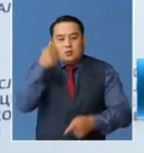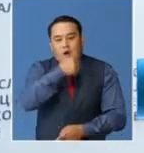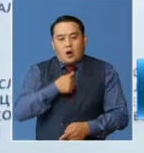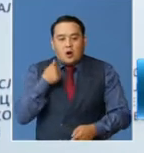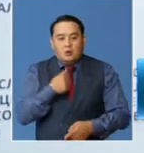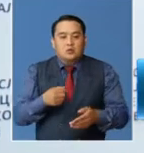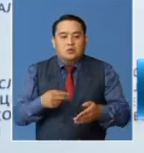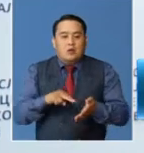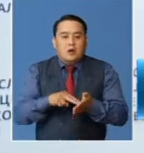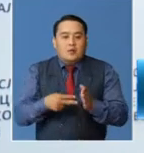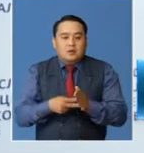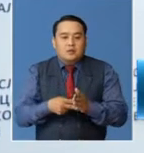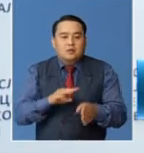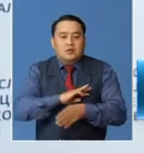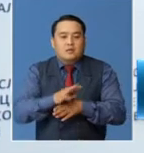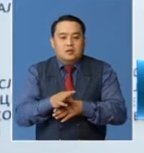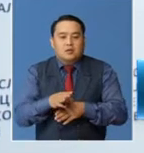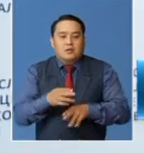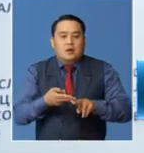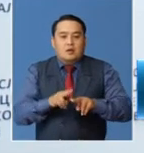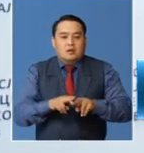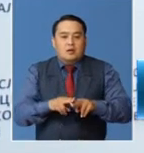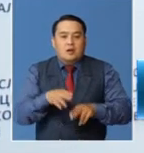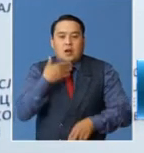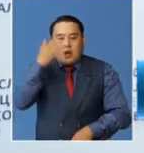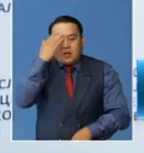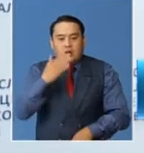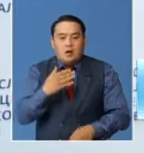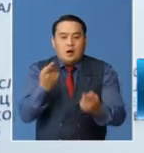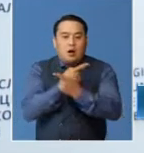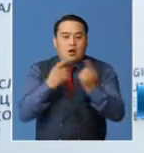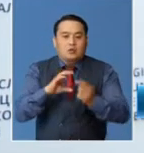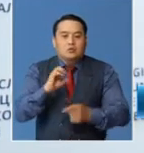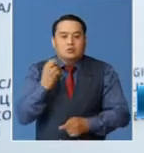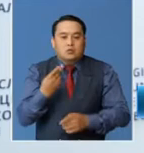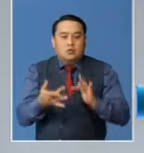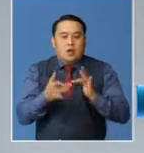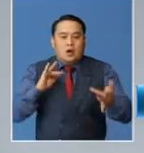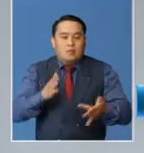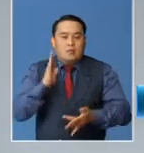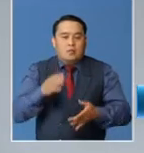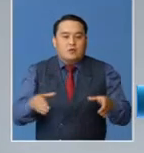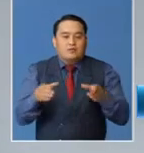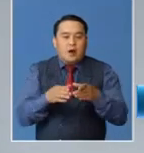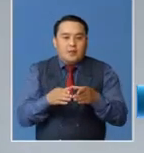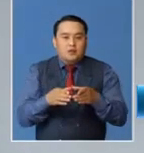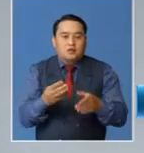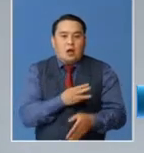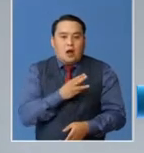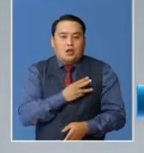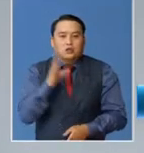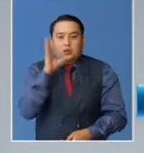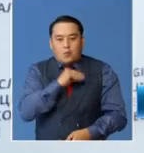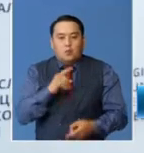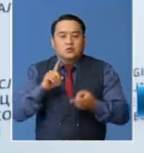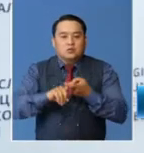планируем покорить вершины Абай, Нур-Султан, Физкультурник. Ближе к лету мы дадим объявление в социальных сетях о наборе в команду. Так желающие смогут с